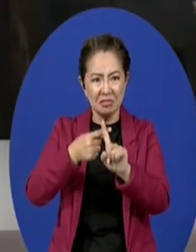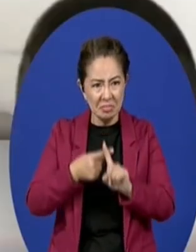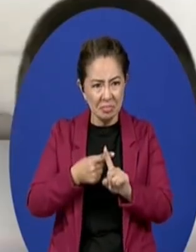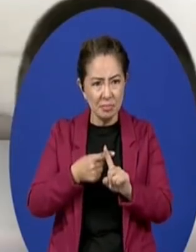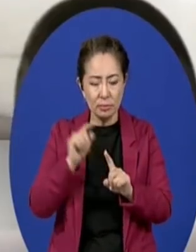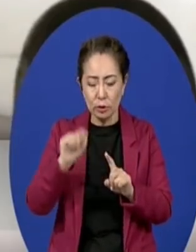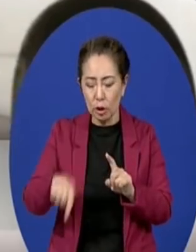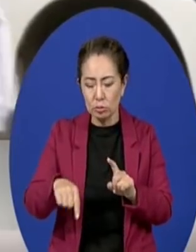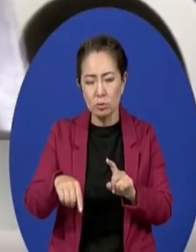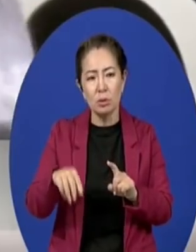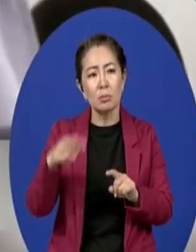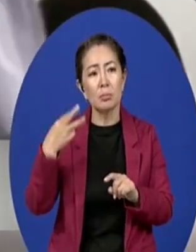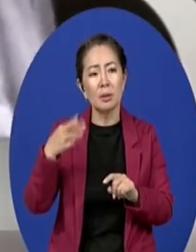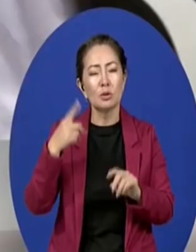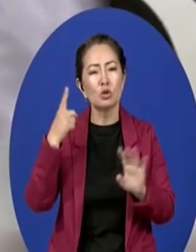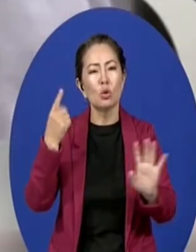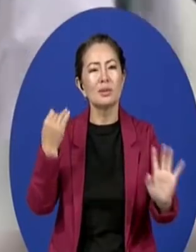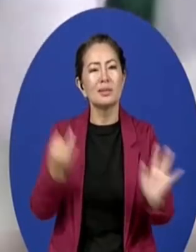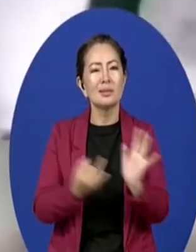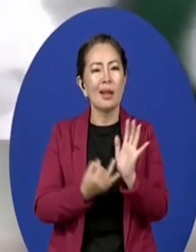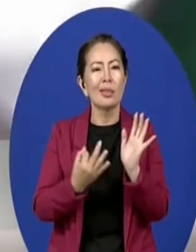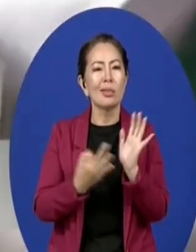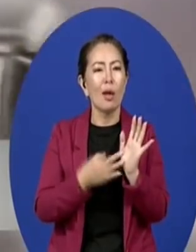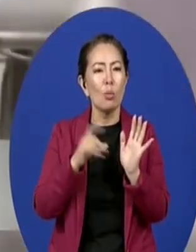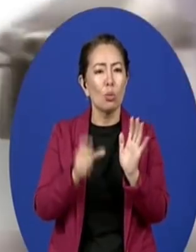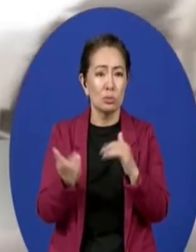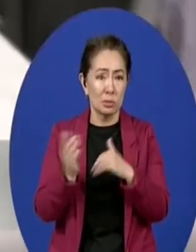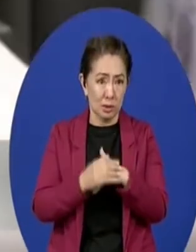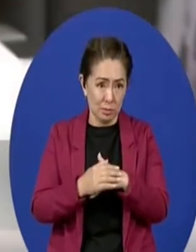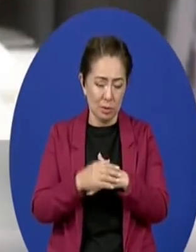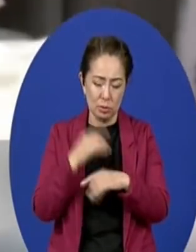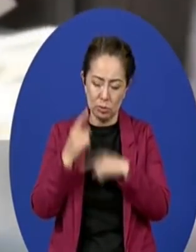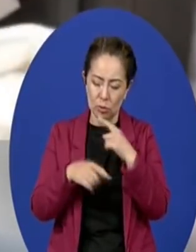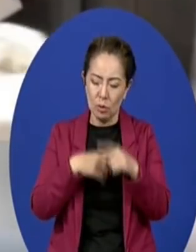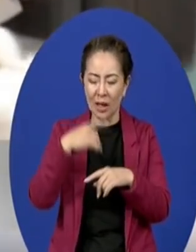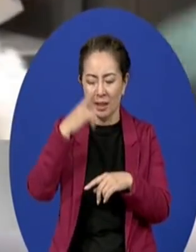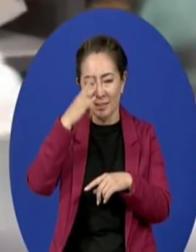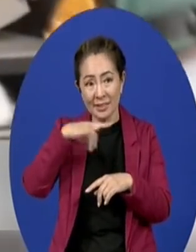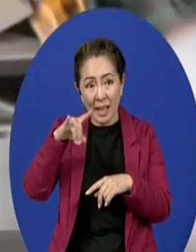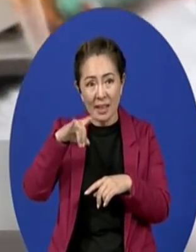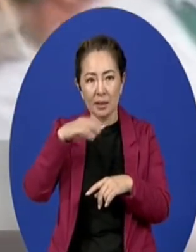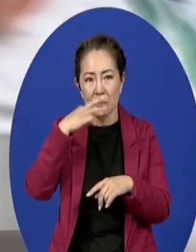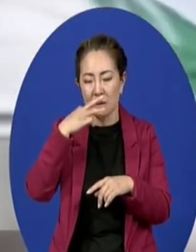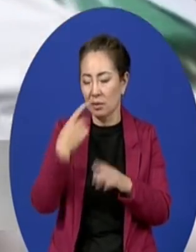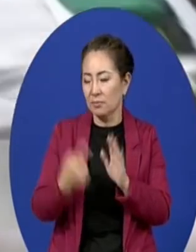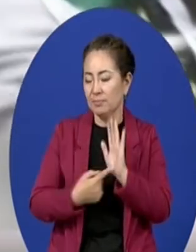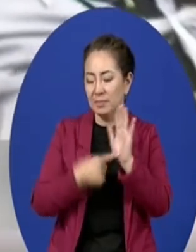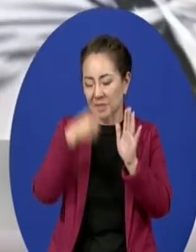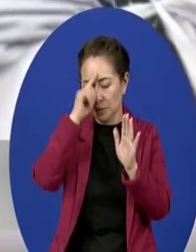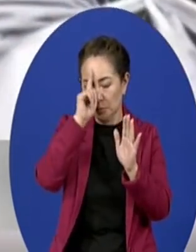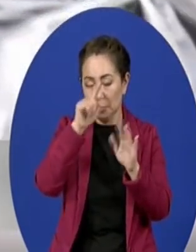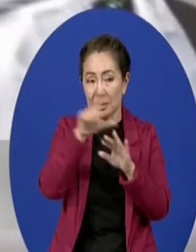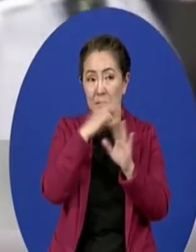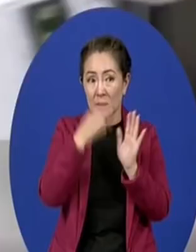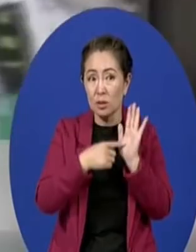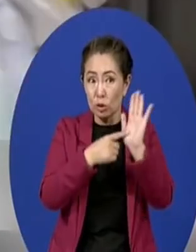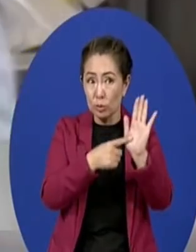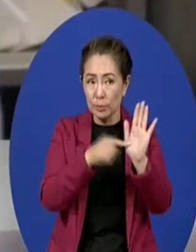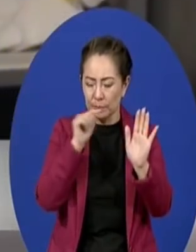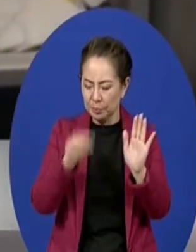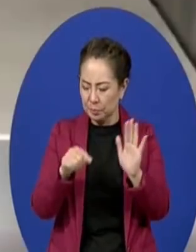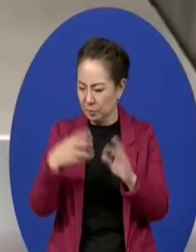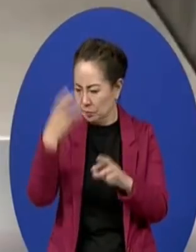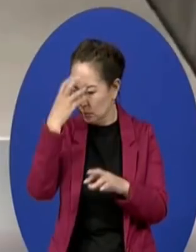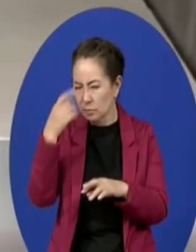бол энэ өдөр 178 эндэгл бүртгэгдсэн талаар Тайландын эрүүл мэндийн албаныхан мэдээлжээ. Энэ хооронд тус улсын